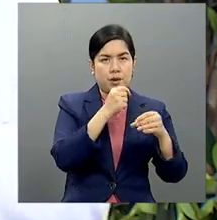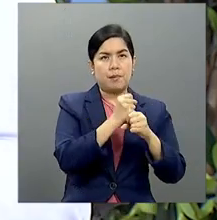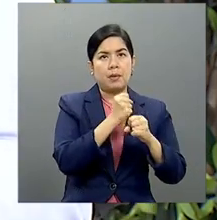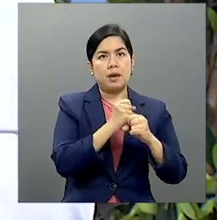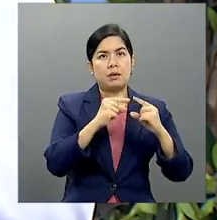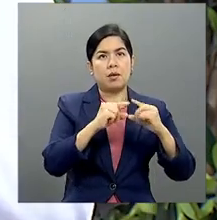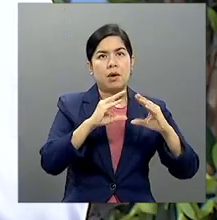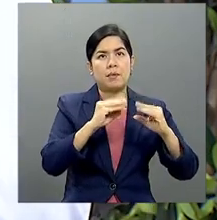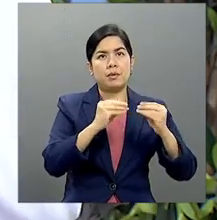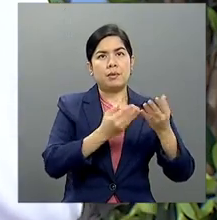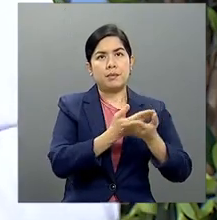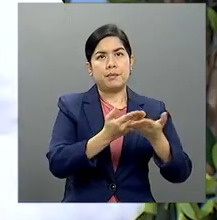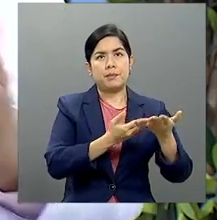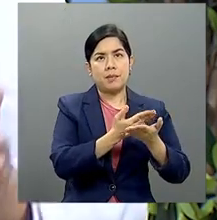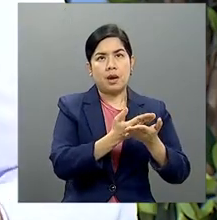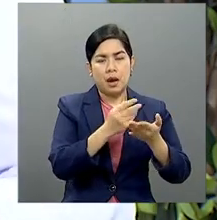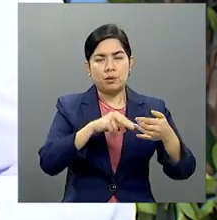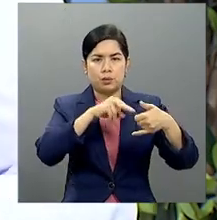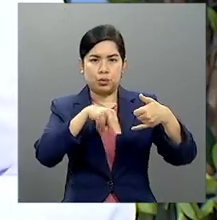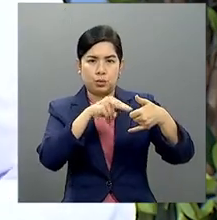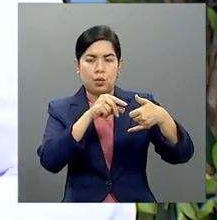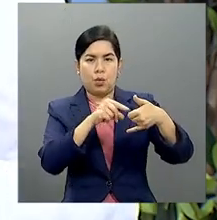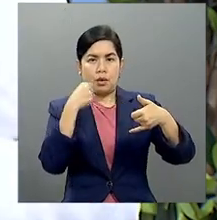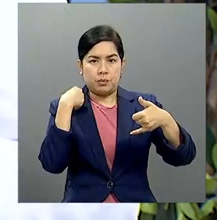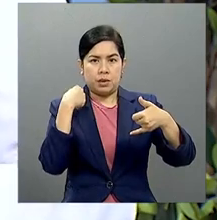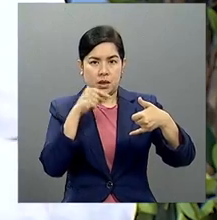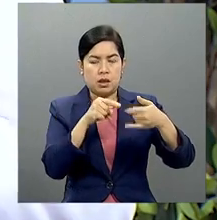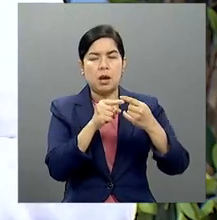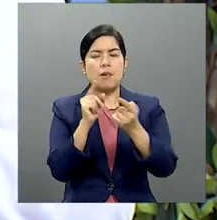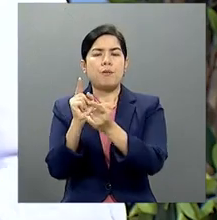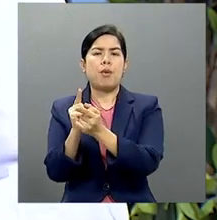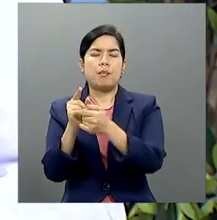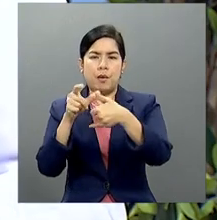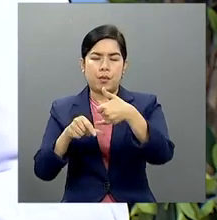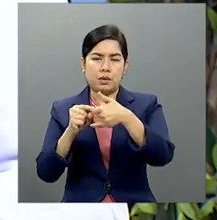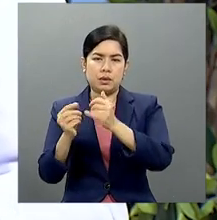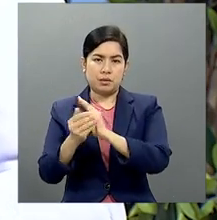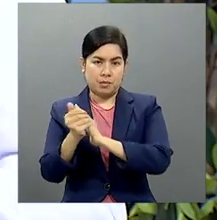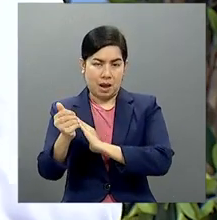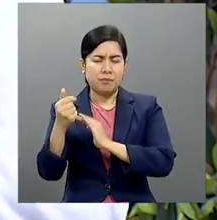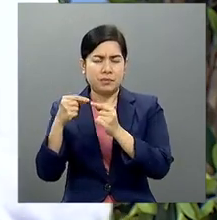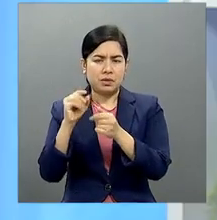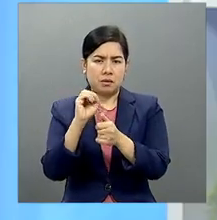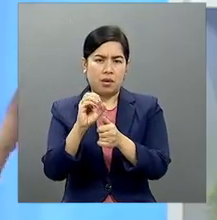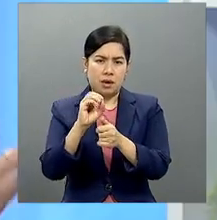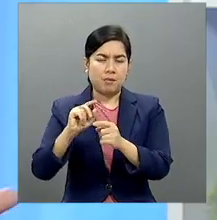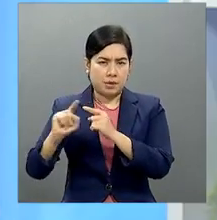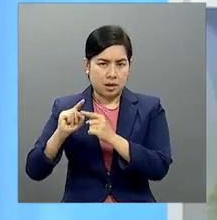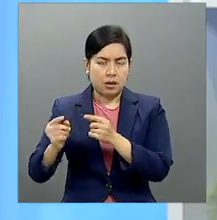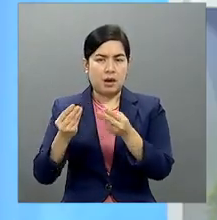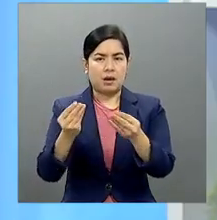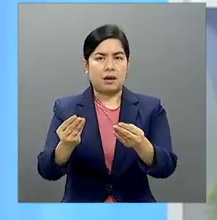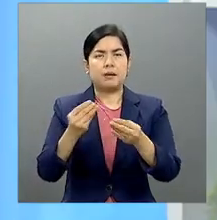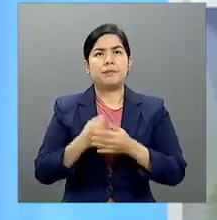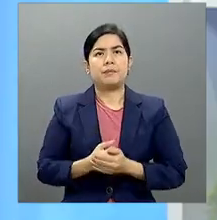เวลาที่ตรวจคนไข้ก็จะให้คนไข้เนี่ยได้พบกับสาขาวิชาชีพเหล่านี้เพื่อที่ได้รับการดูแลที่ดีที่สุดนะครับไม่ใช่ทำแต่ล้างไตอย่าง